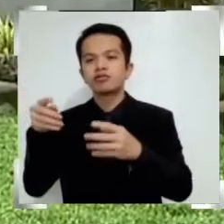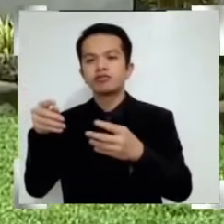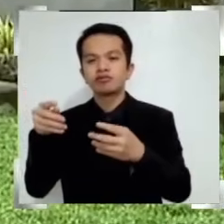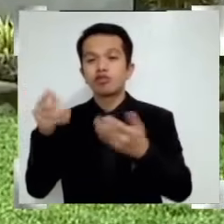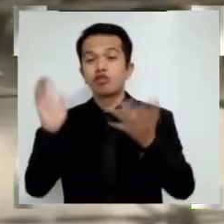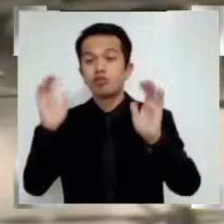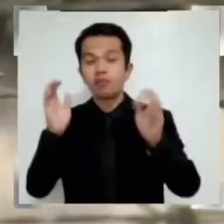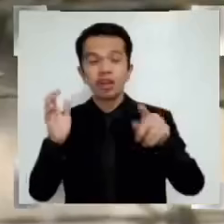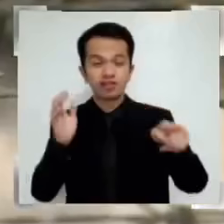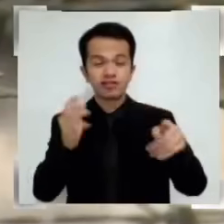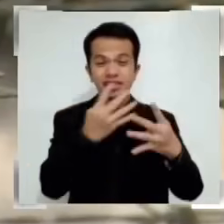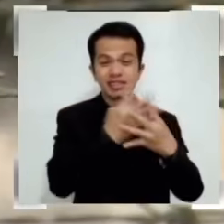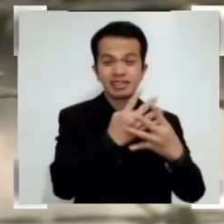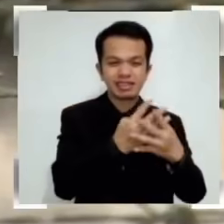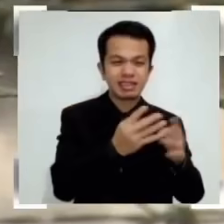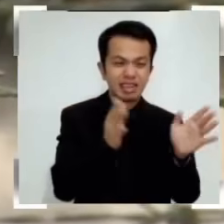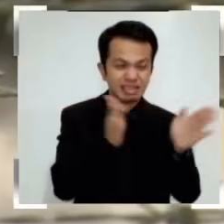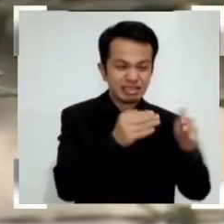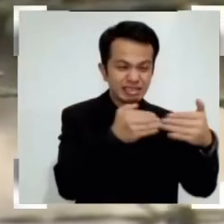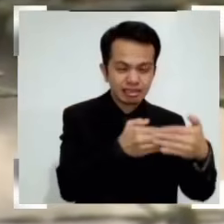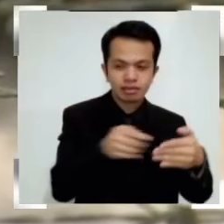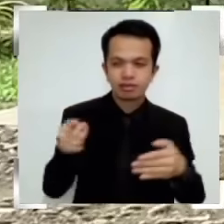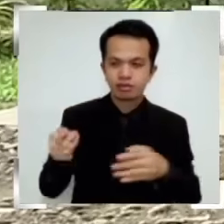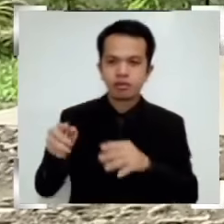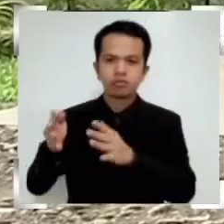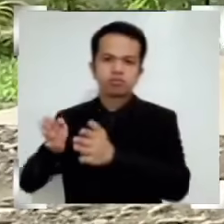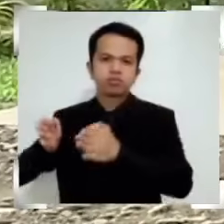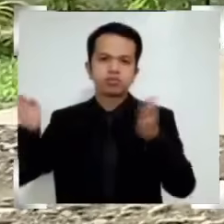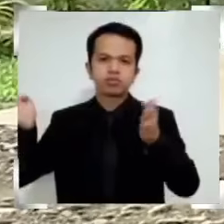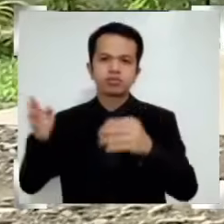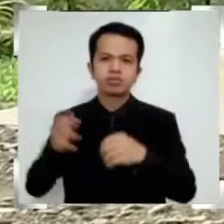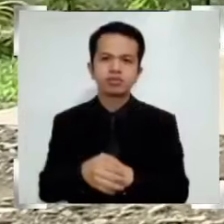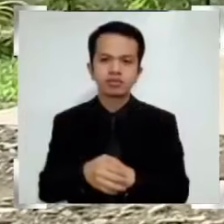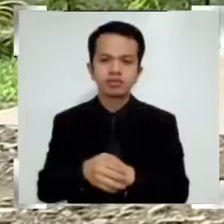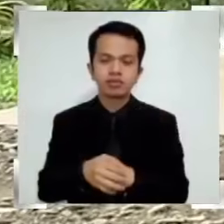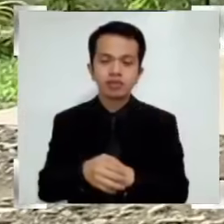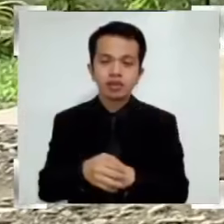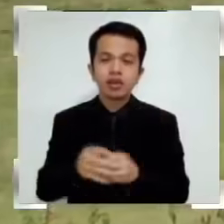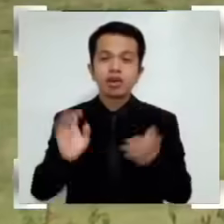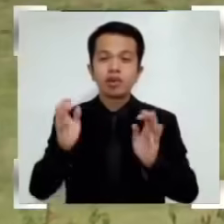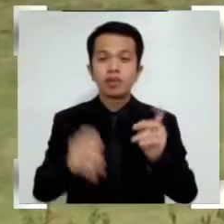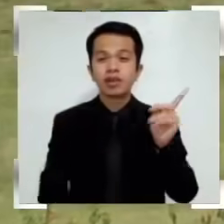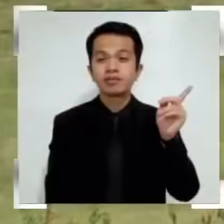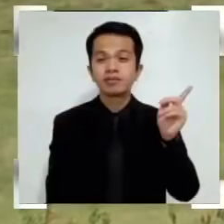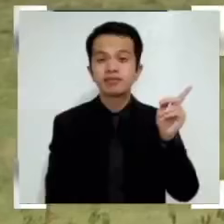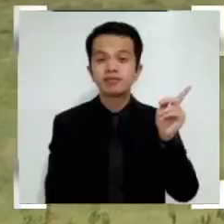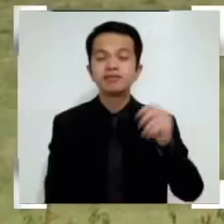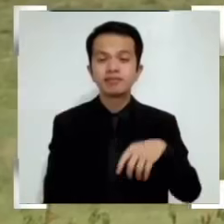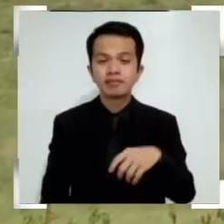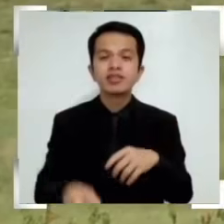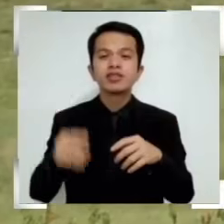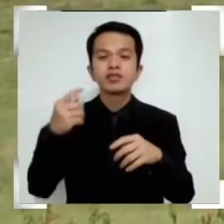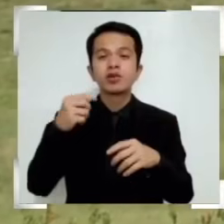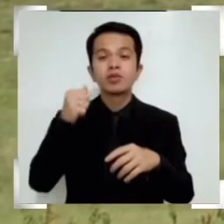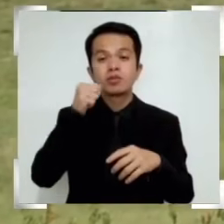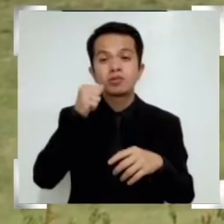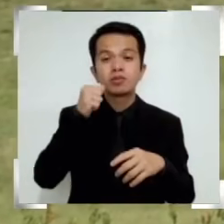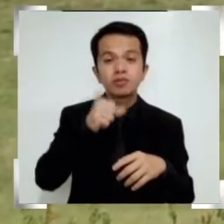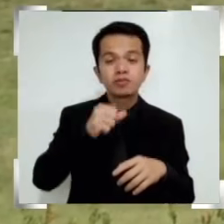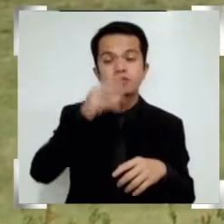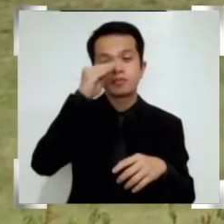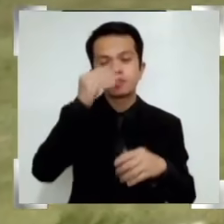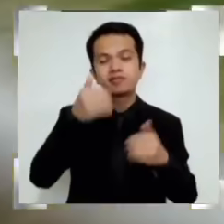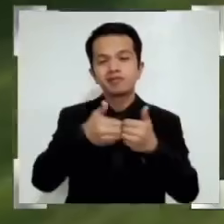ibang inmate. 500 lahat ang galing sa Bilibid at sa Correctional Institution for Women at may 500 pang ililipat